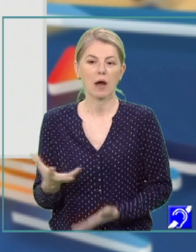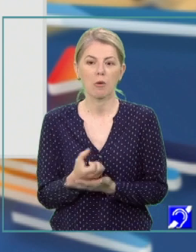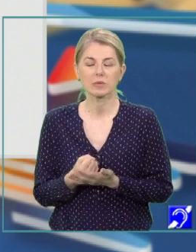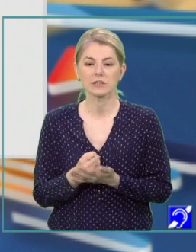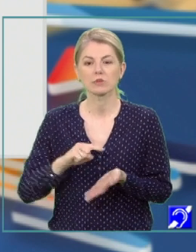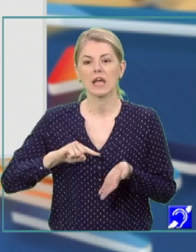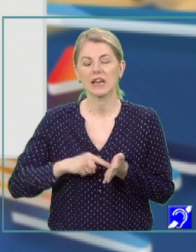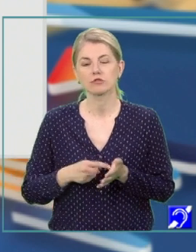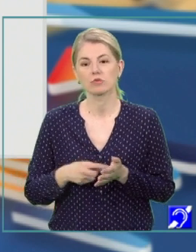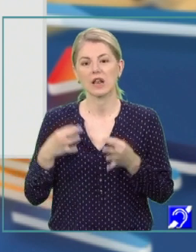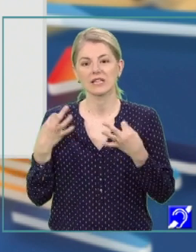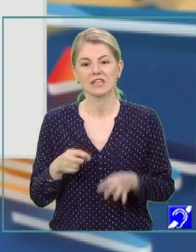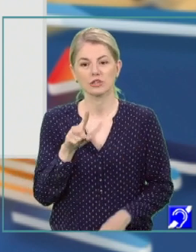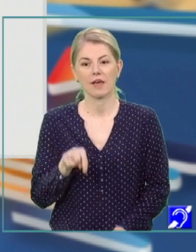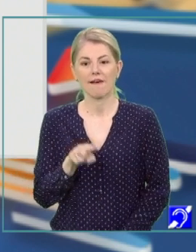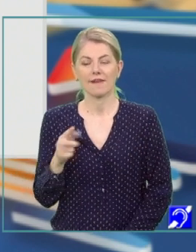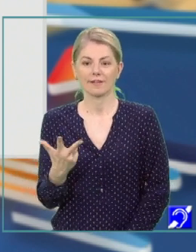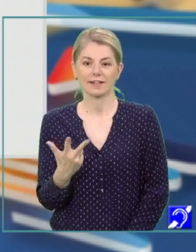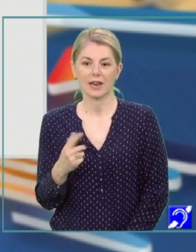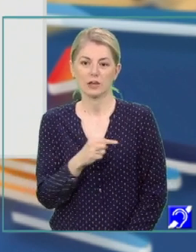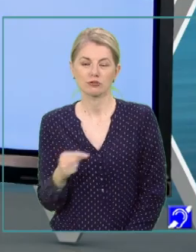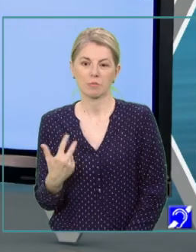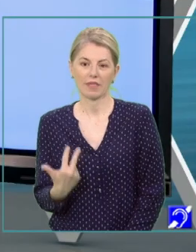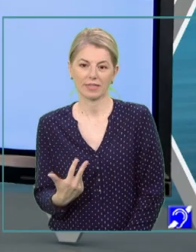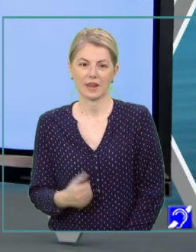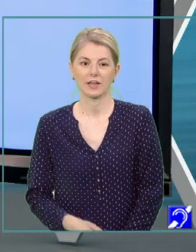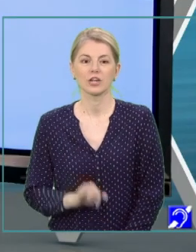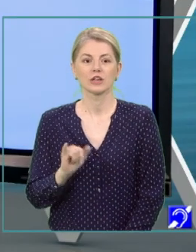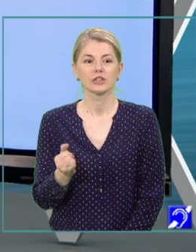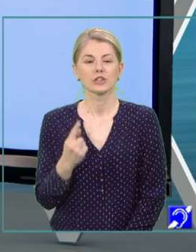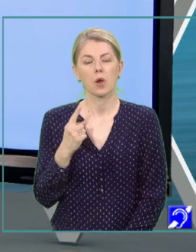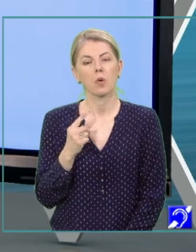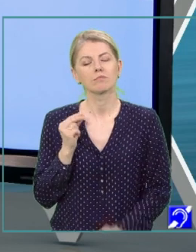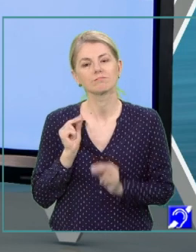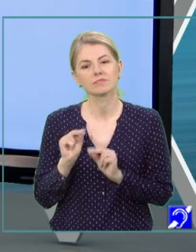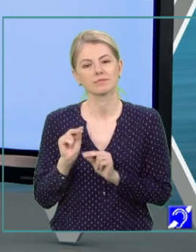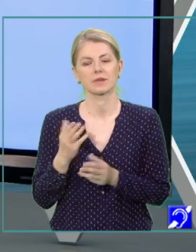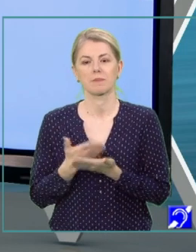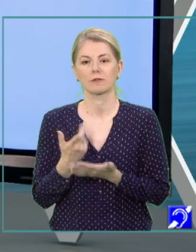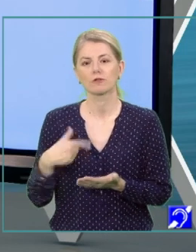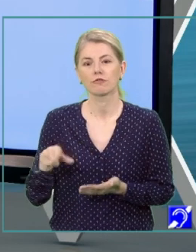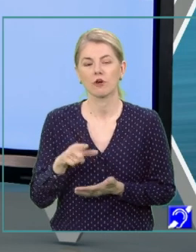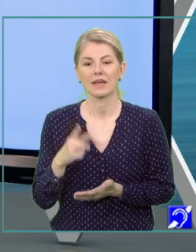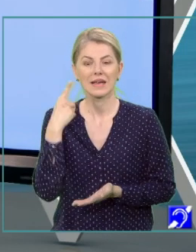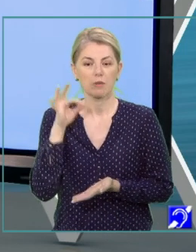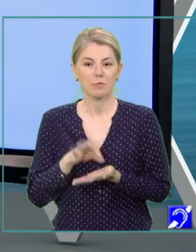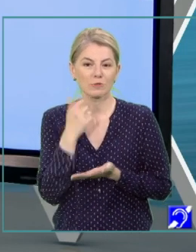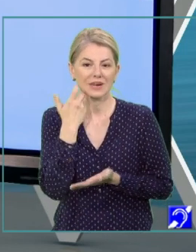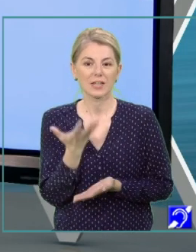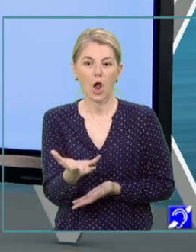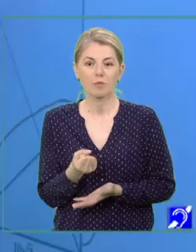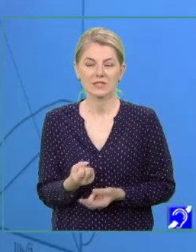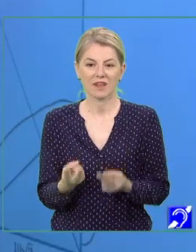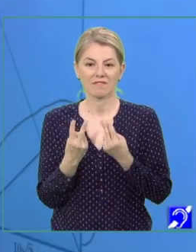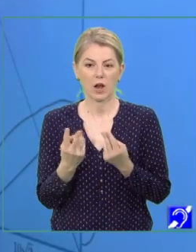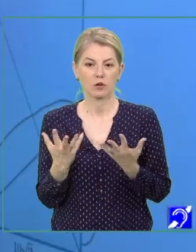obținut rezultatul 10 radical din 3 pe 3. Și o sugestie pentru voi. În clipa în care obțineți niște